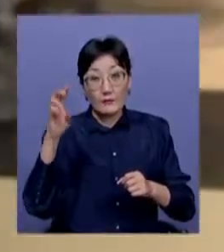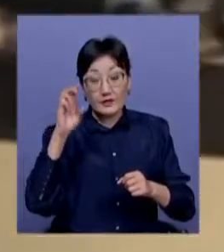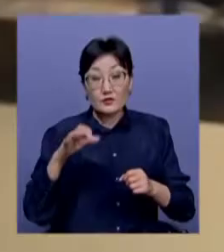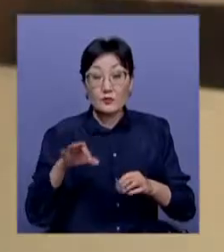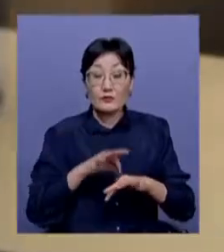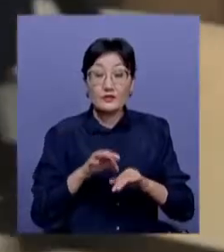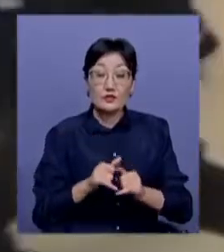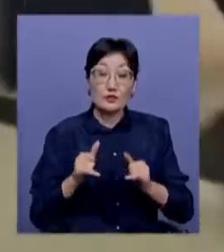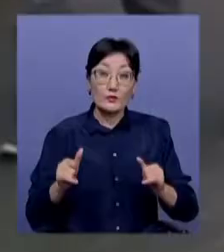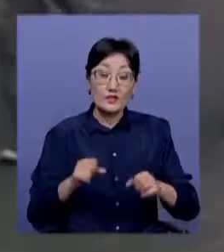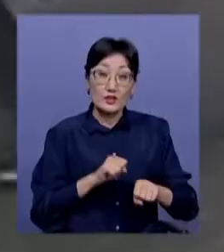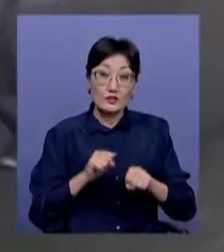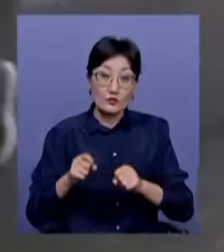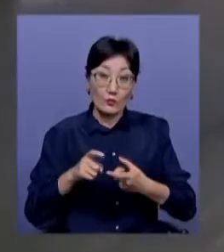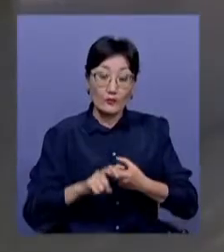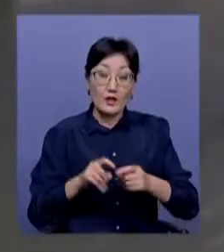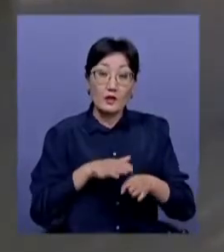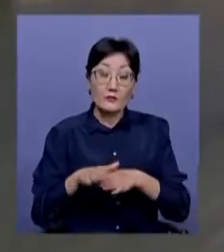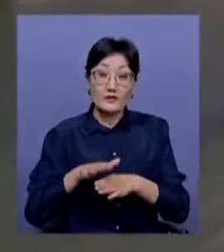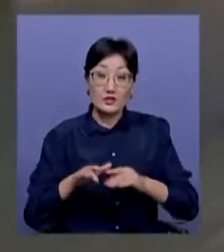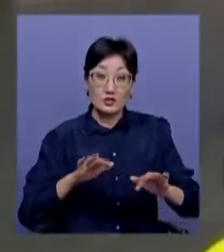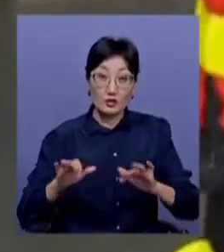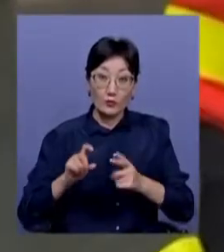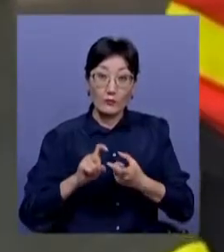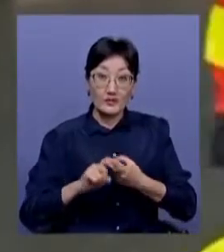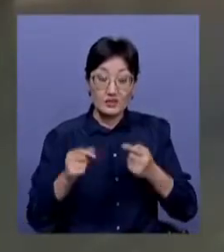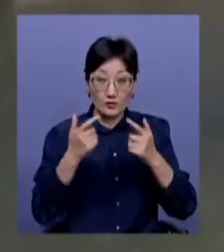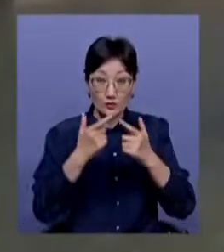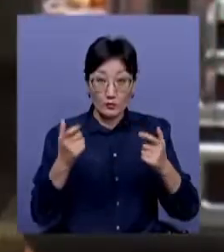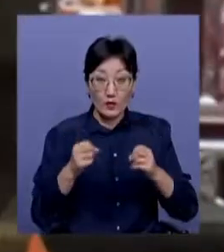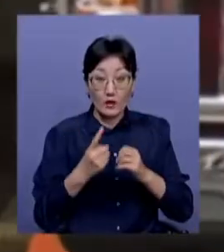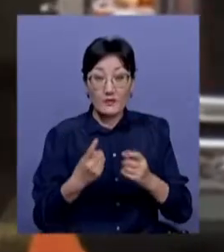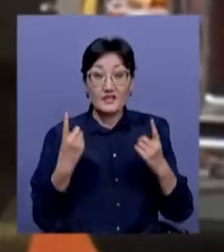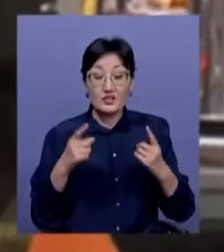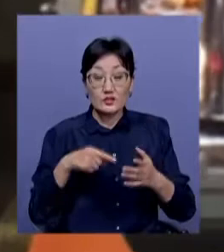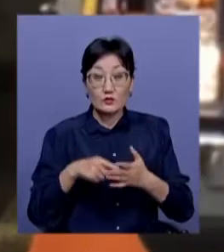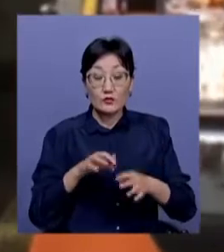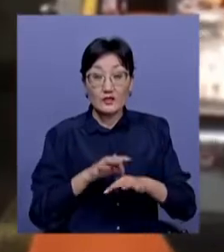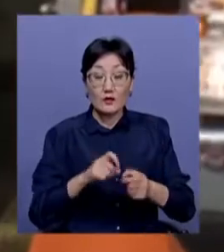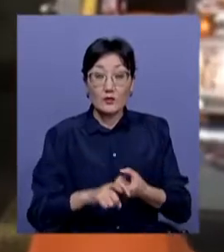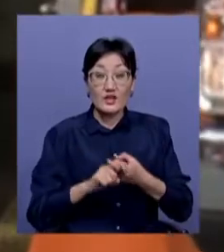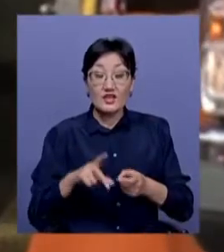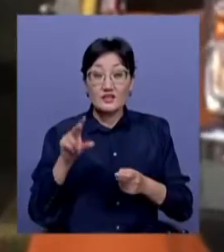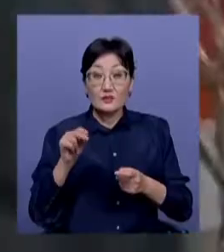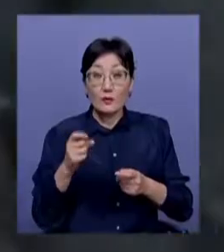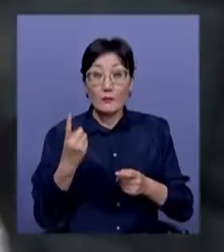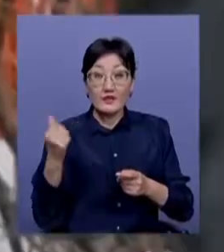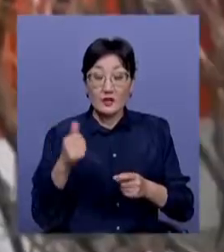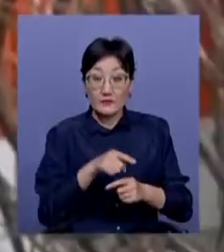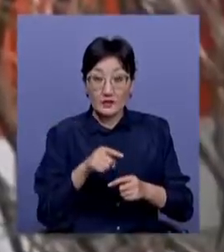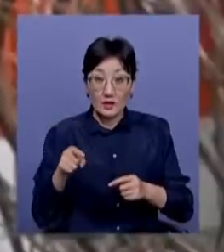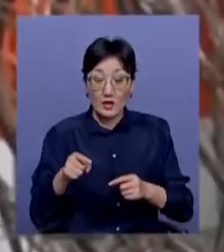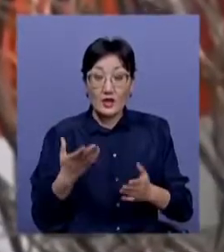індетінің таралуын тежеу бойынша қолға алынатын шаралар туралы хабарлады. 11 ірі қалада инфекция жұқтырғандар саны бір аптаның